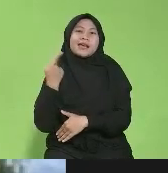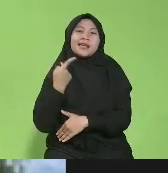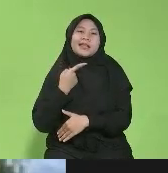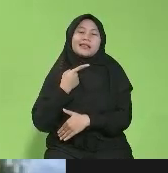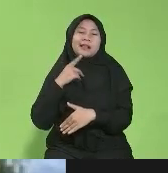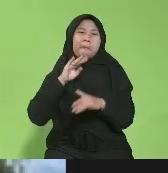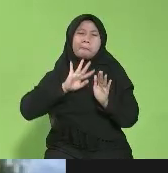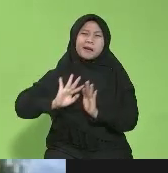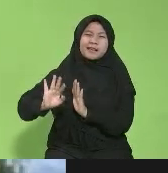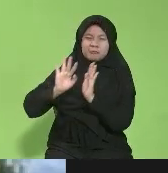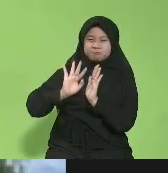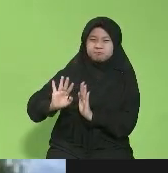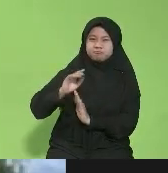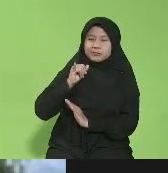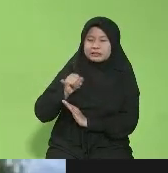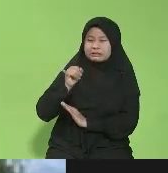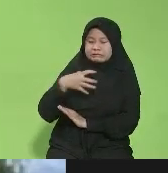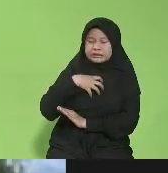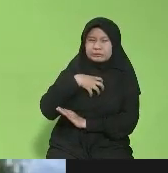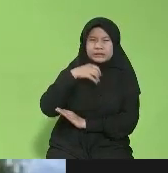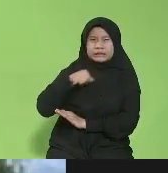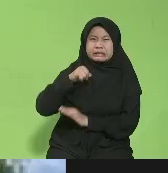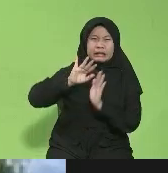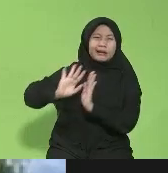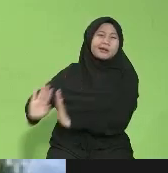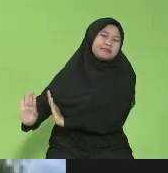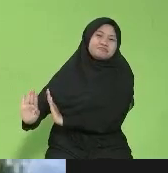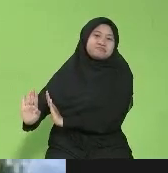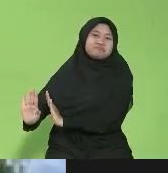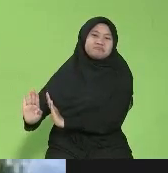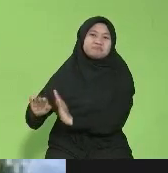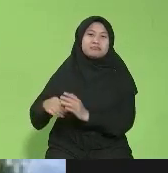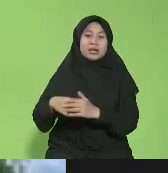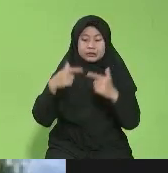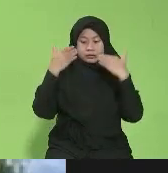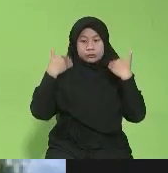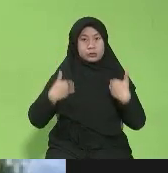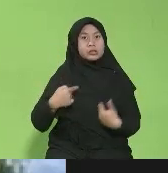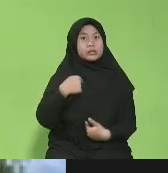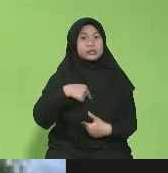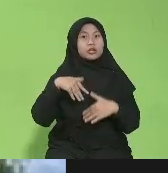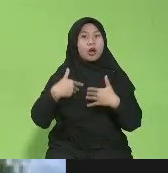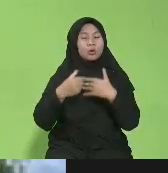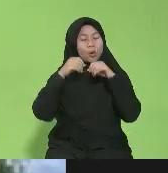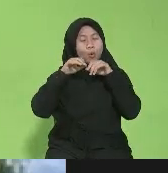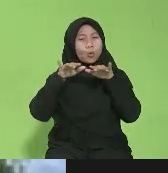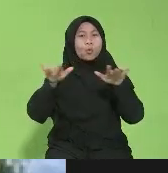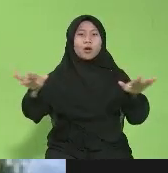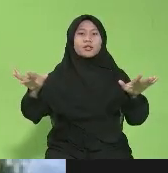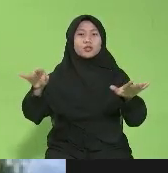dan sifat-sifat tercer lah yang ada dalam diri kita maupun dalam konteks yang luas mentransformasikan